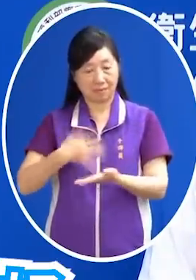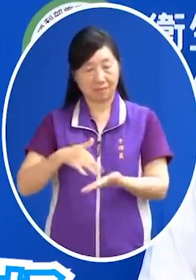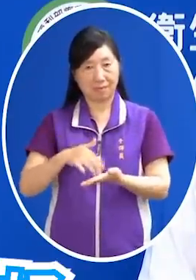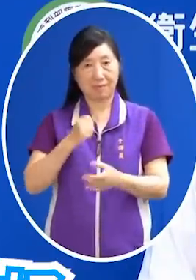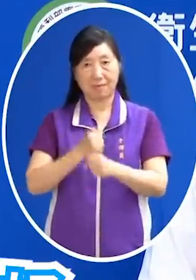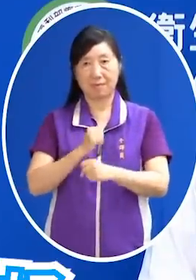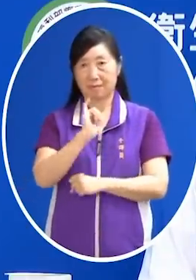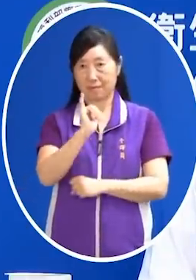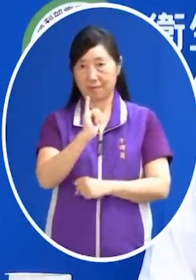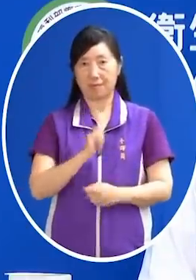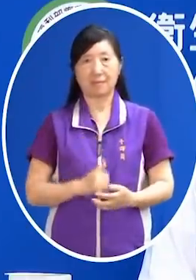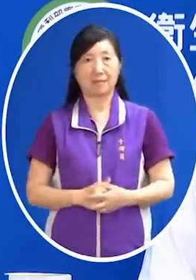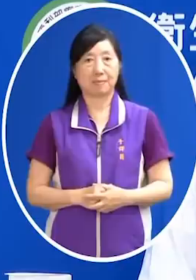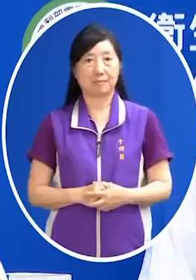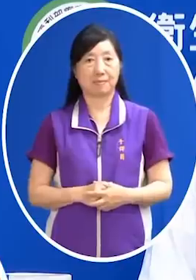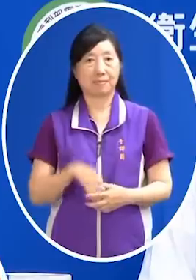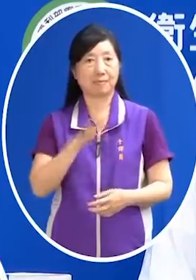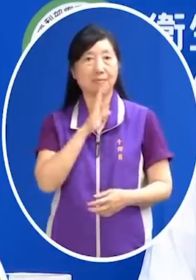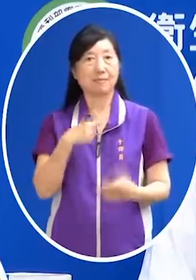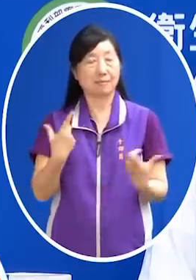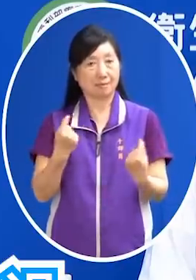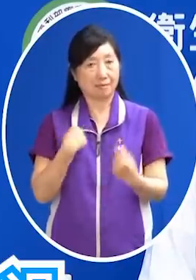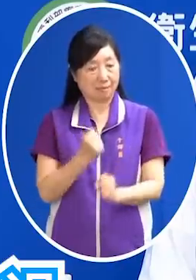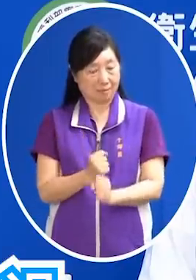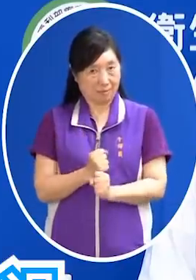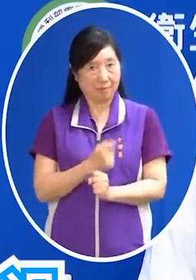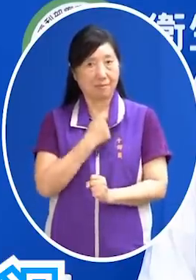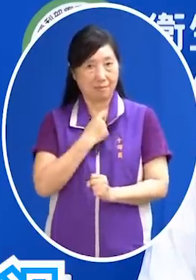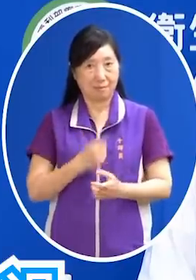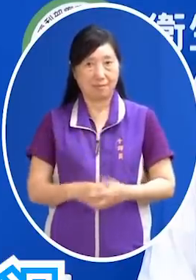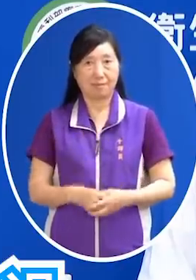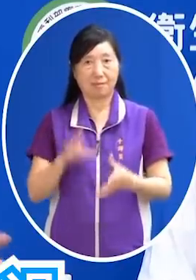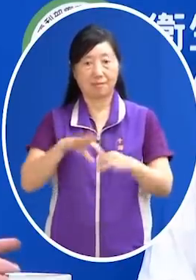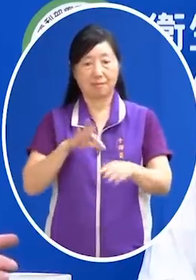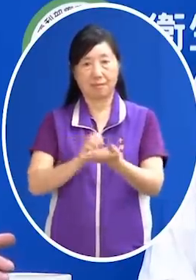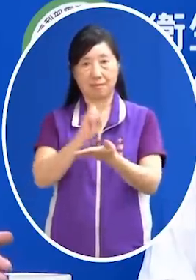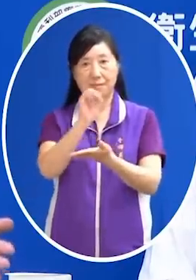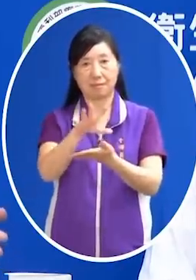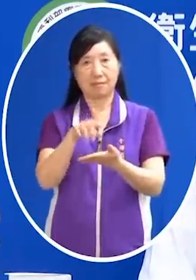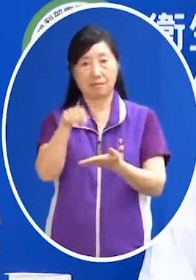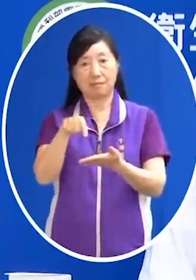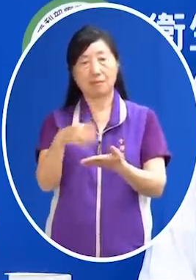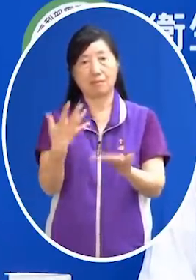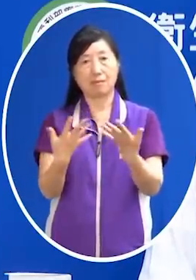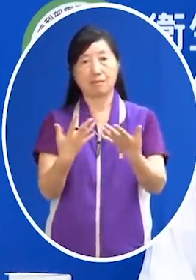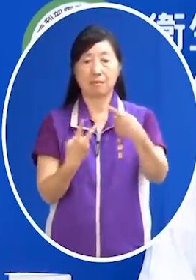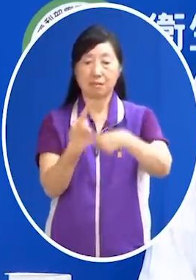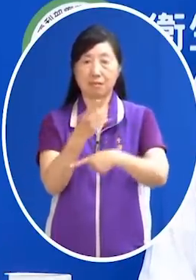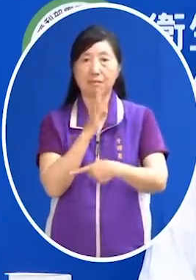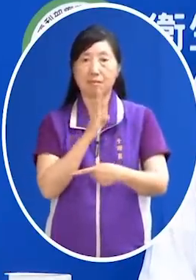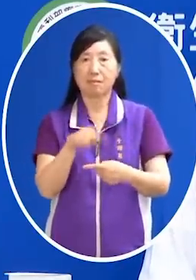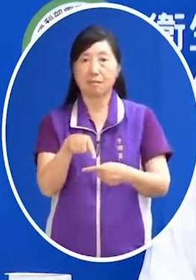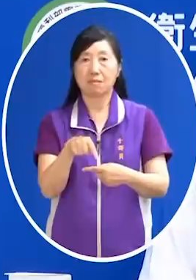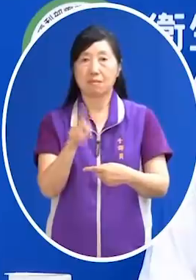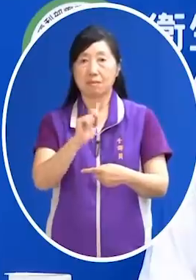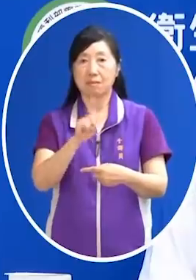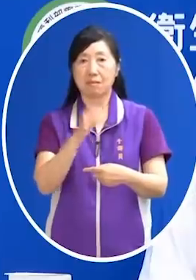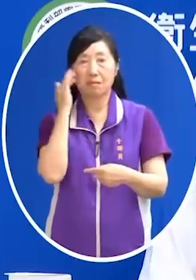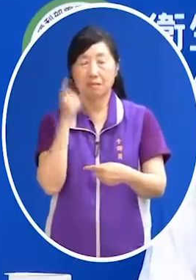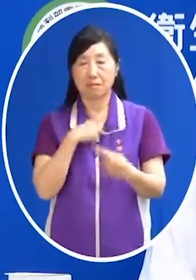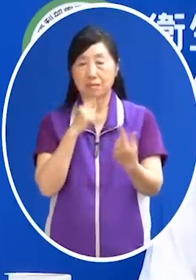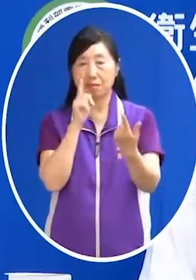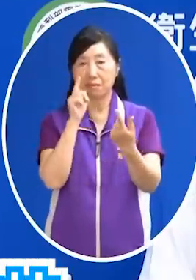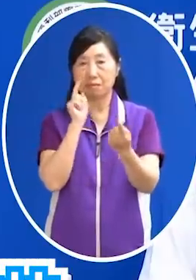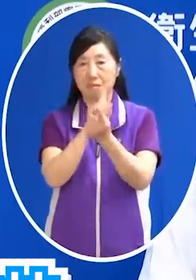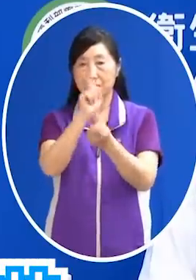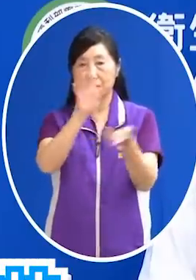是相当的好，但仍然不能掉以轻心因为刚才跟大家报告说，那个一旦有什么样的一个情况，那可能那个